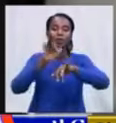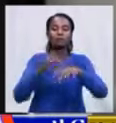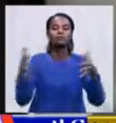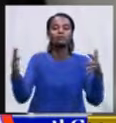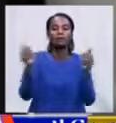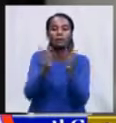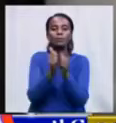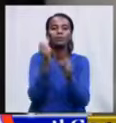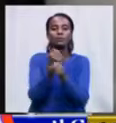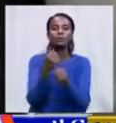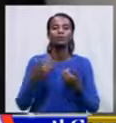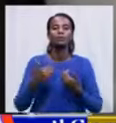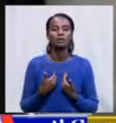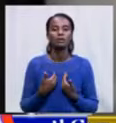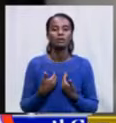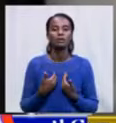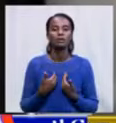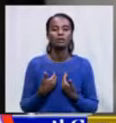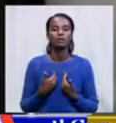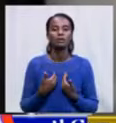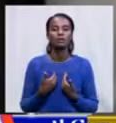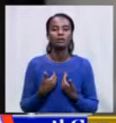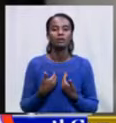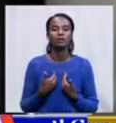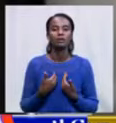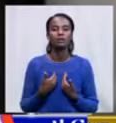መስራት ያለበት። ሁለተኛ ደግሞ